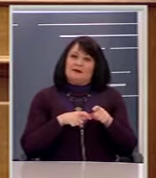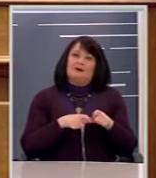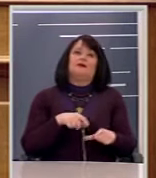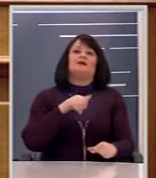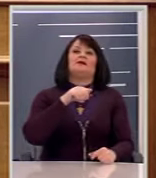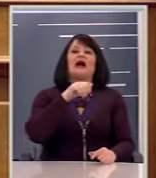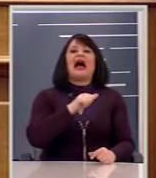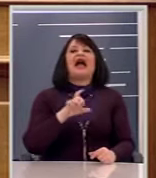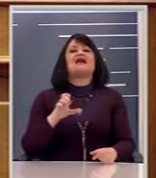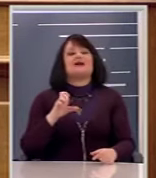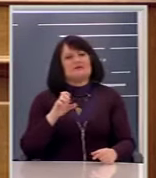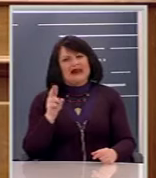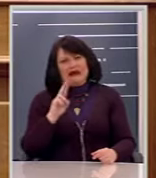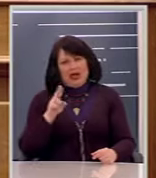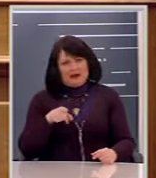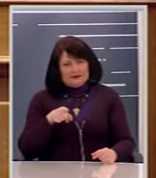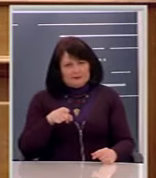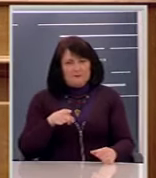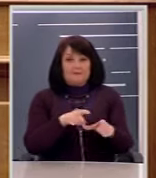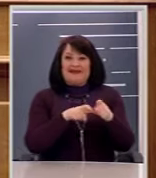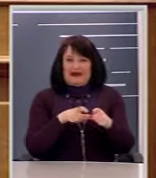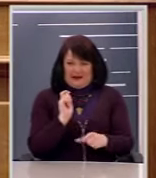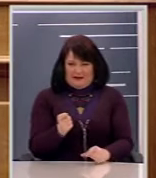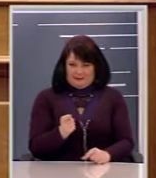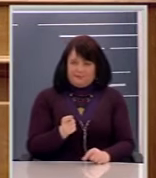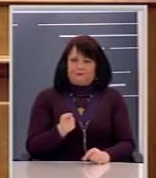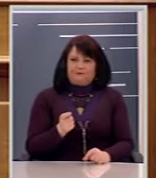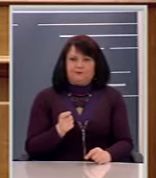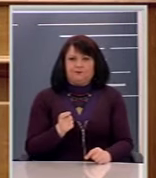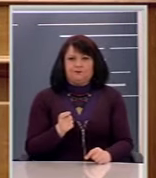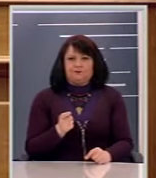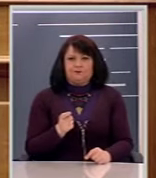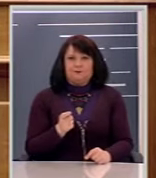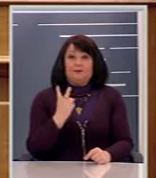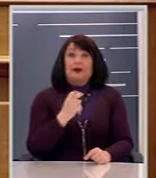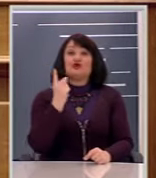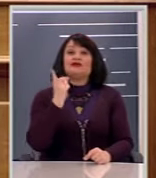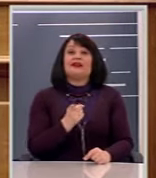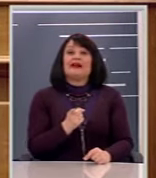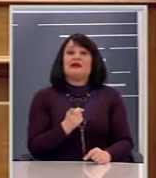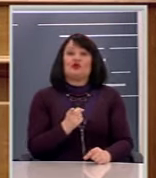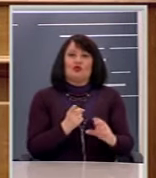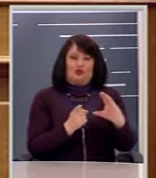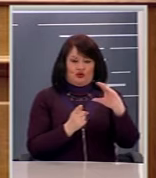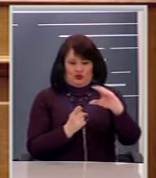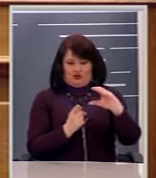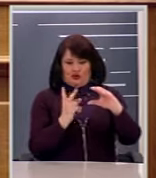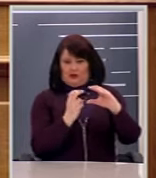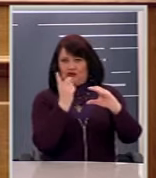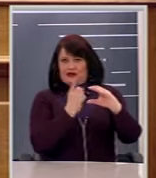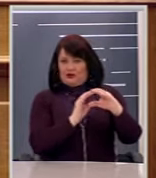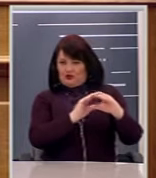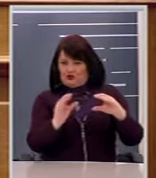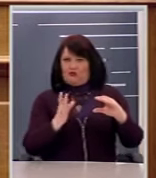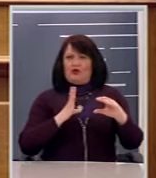IAI, Relate, λαμβάνει το 2009 το 20% του συνολικού ποσού που συγκεντρώθηκε από